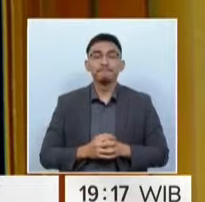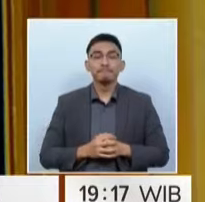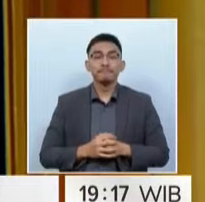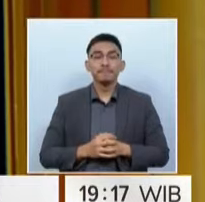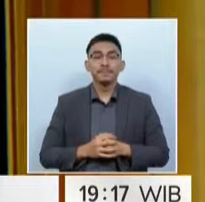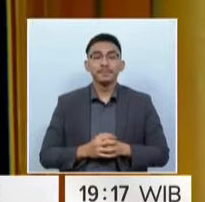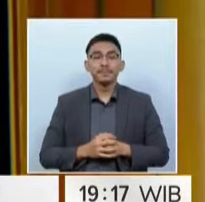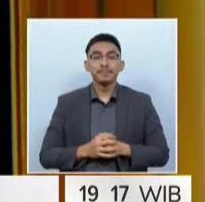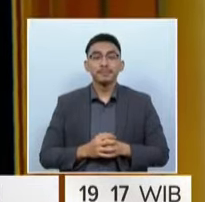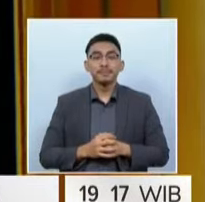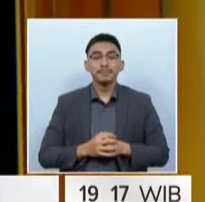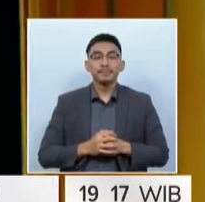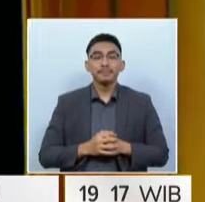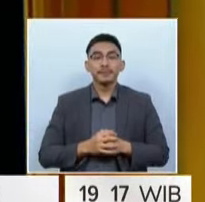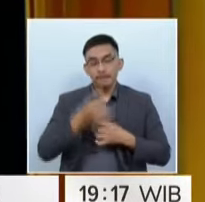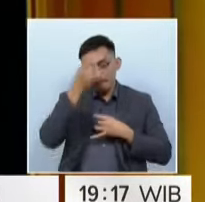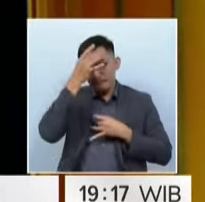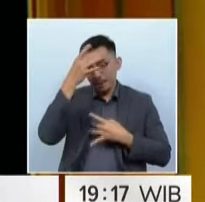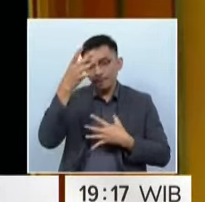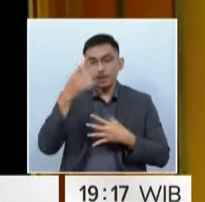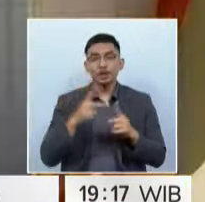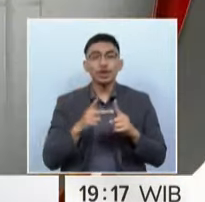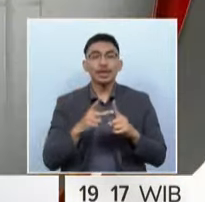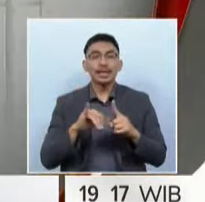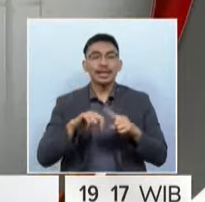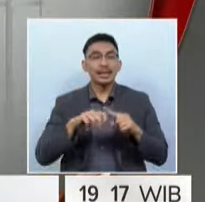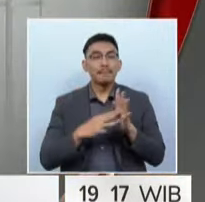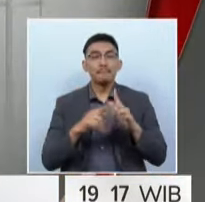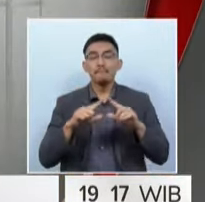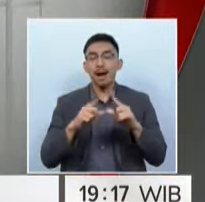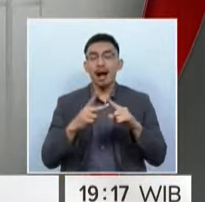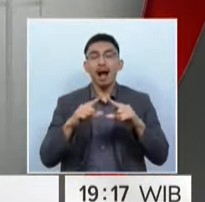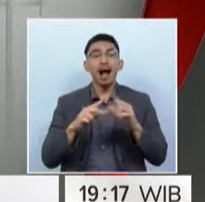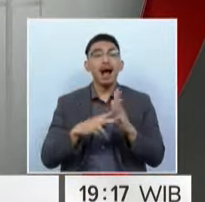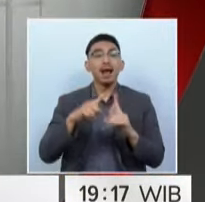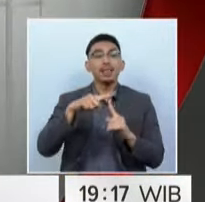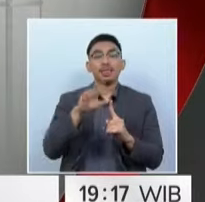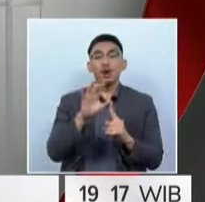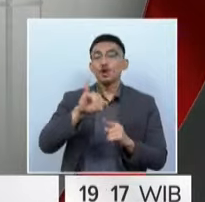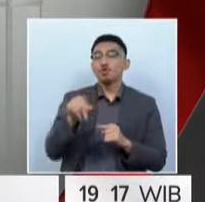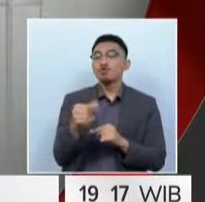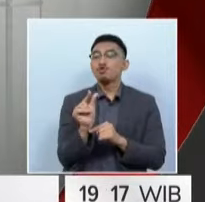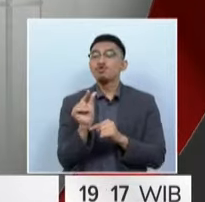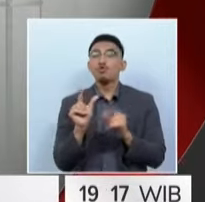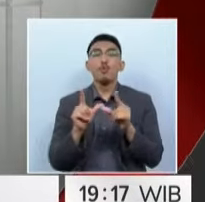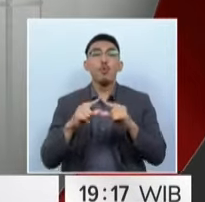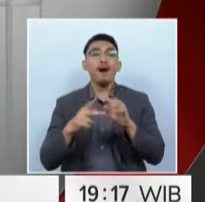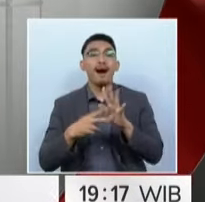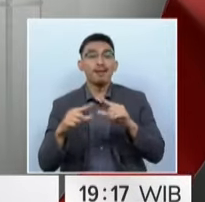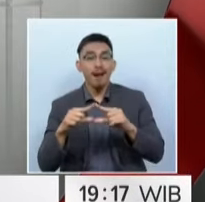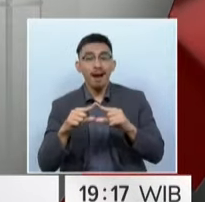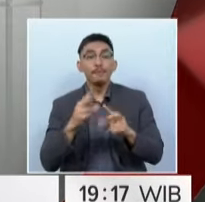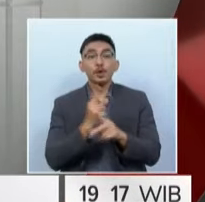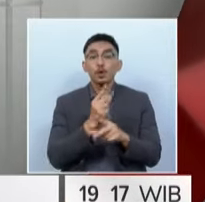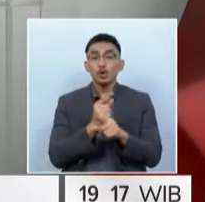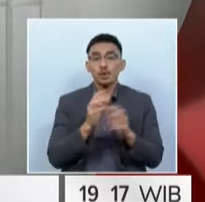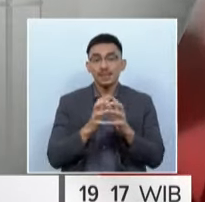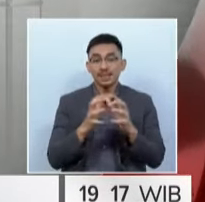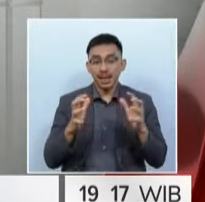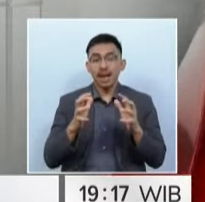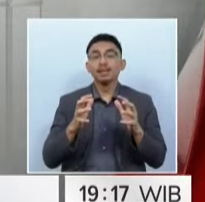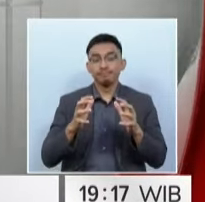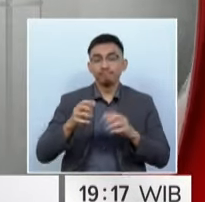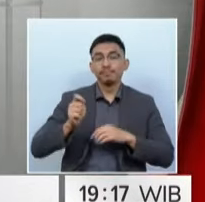Indonesia Prof hikmahanto Juana S LLM PHD guru besar hukum